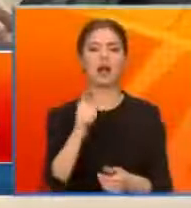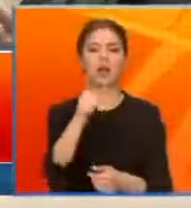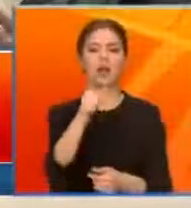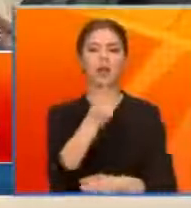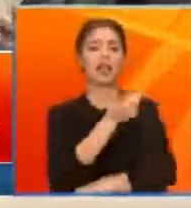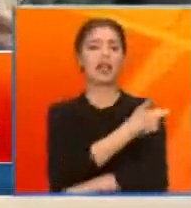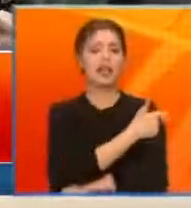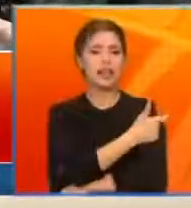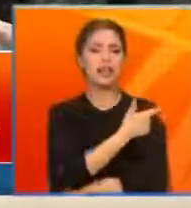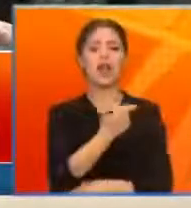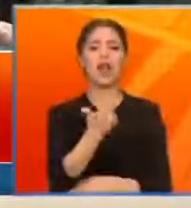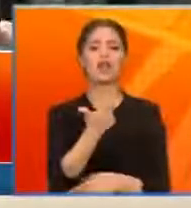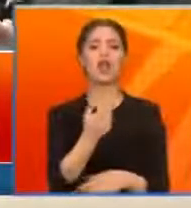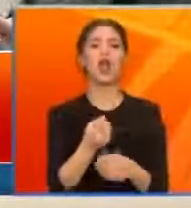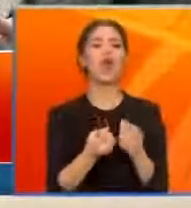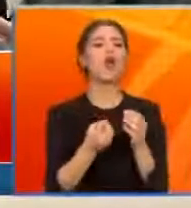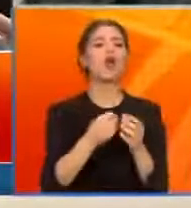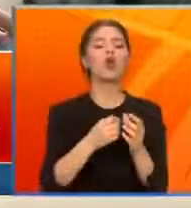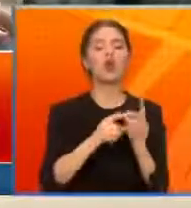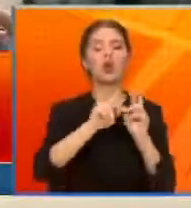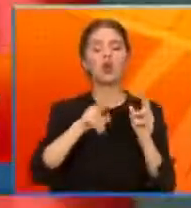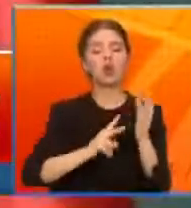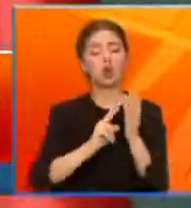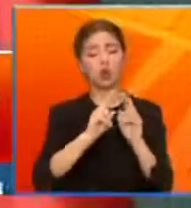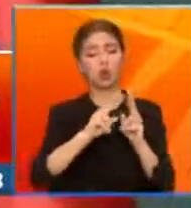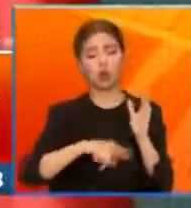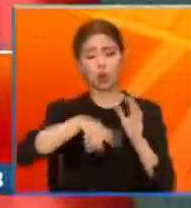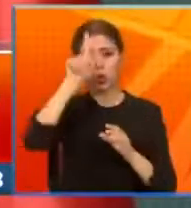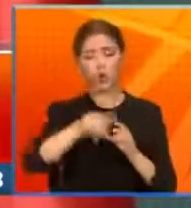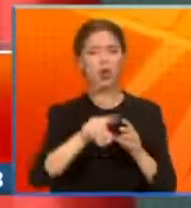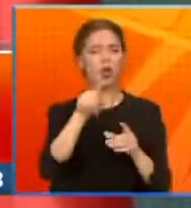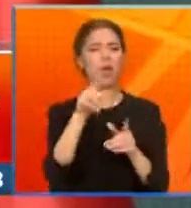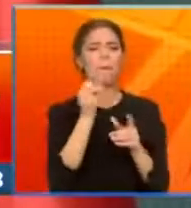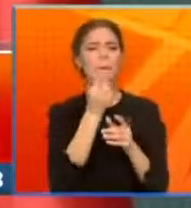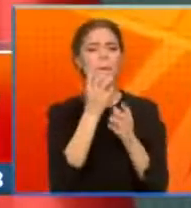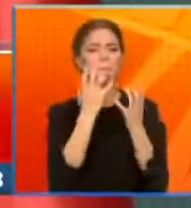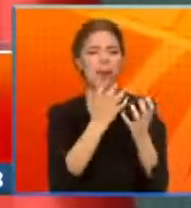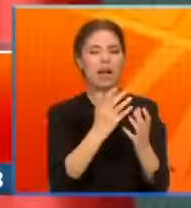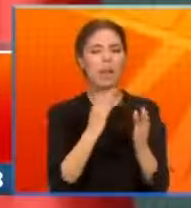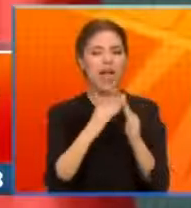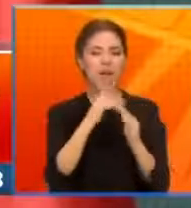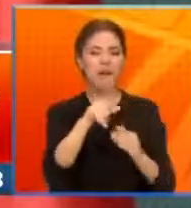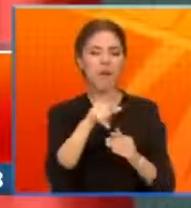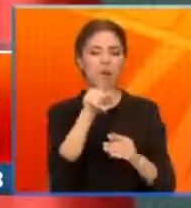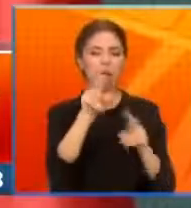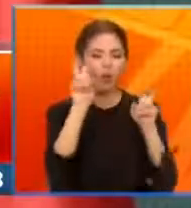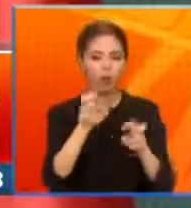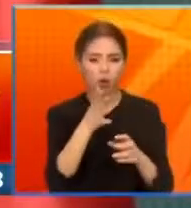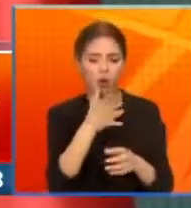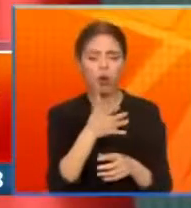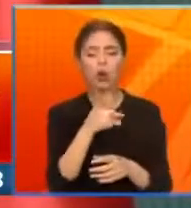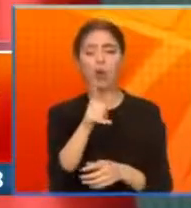Kreş ve gündüz bakım evleri için bir uygulama olacak mı? Kreş ve gündüz bakım evleri konusu gündeme gelmedi ama burada tabii